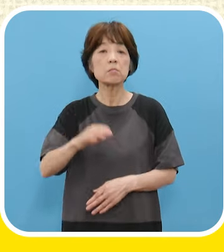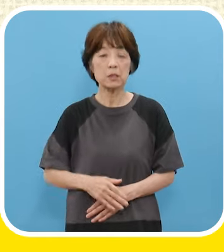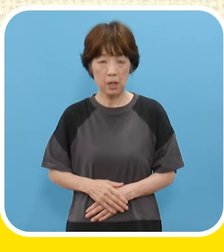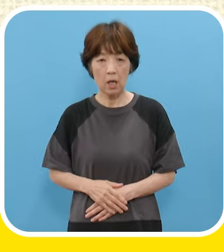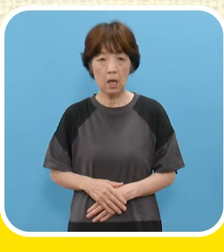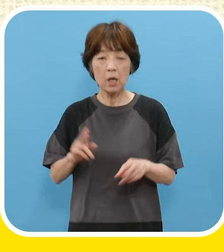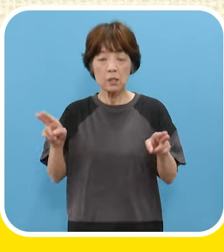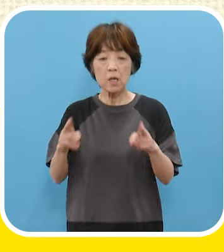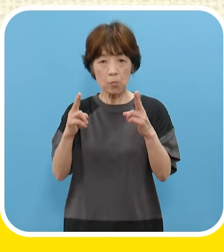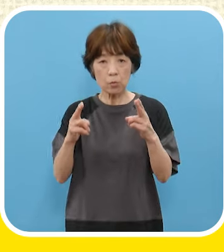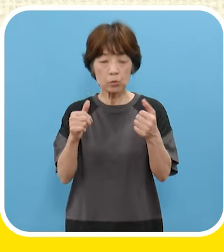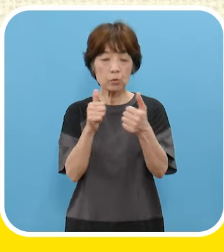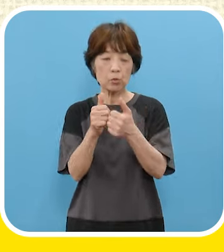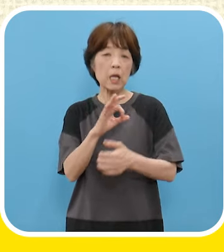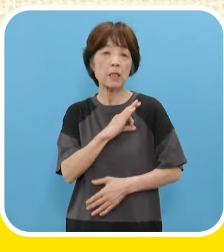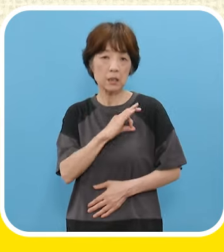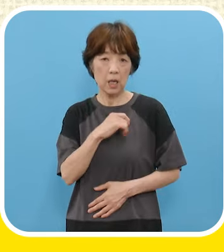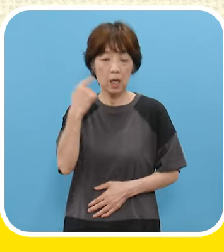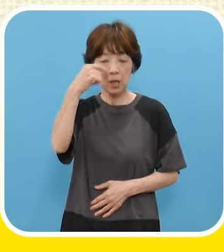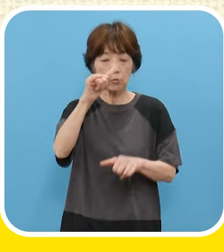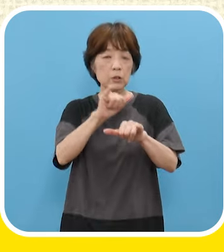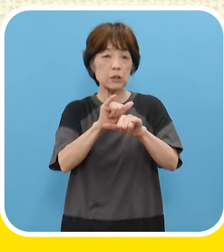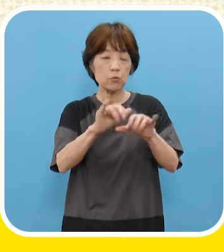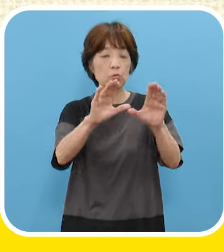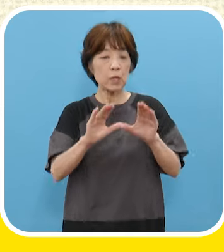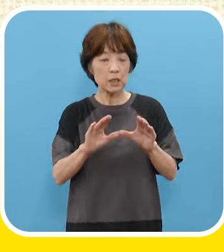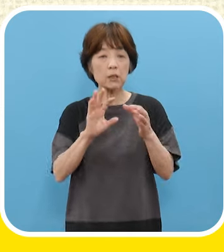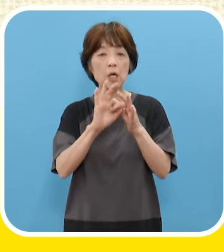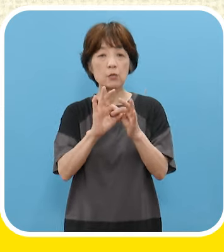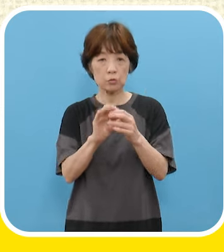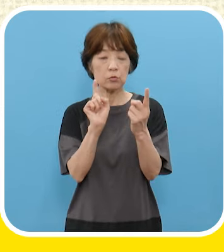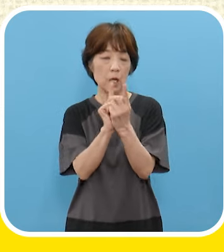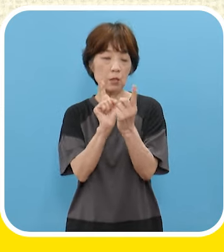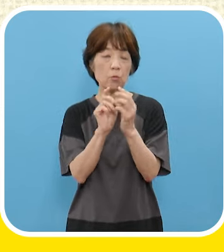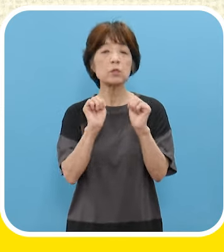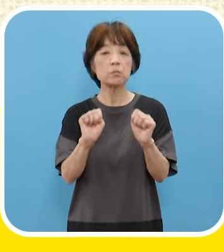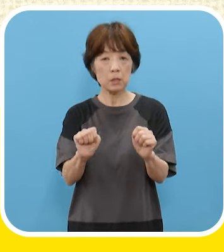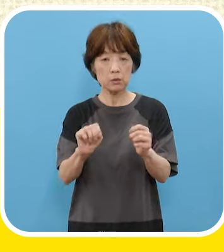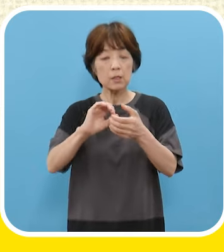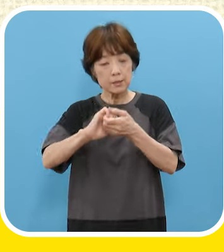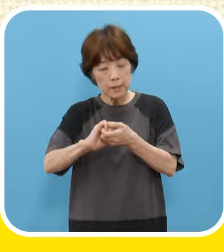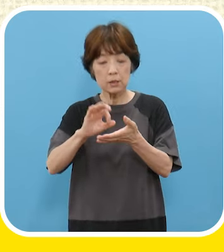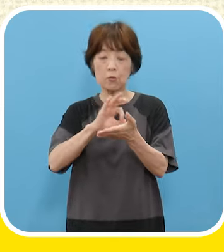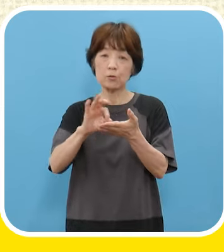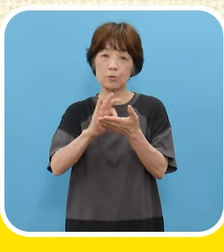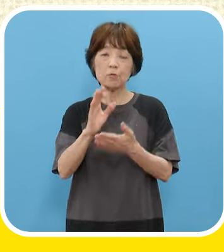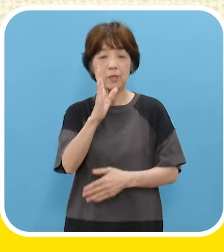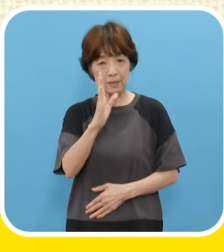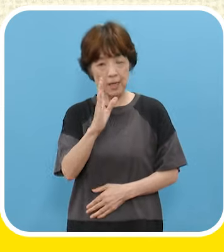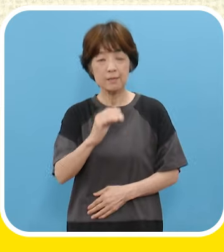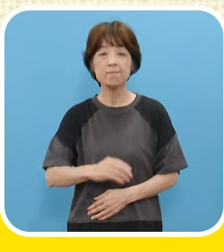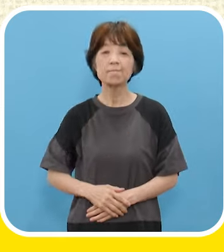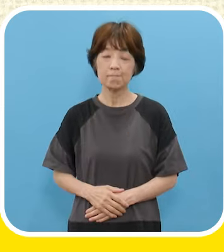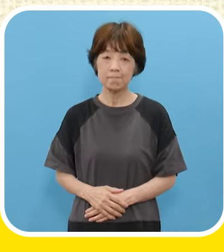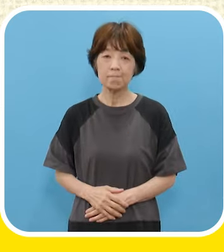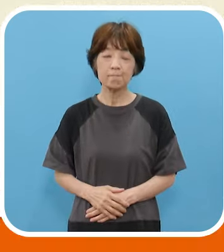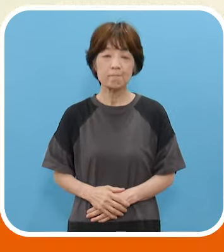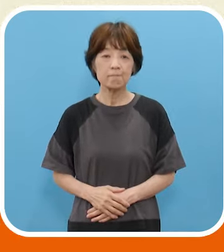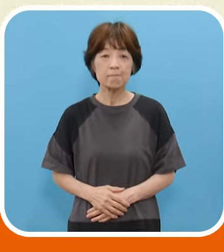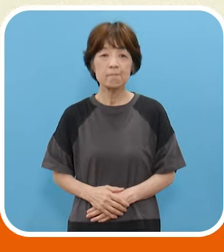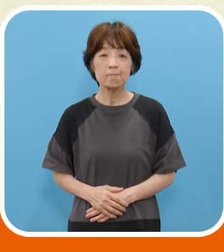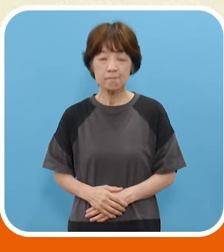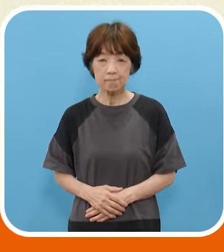ました。専門の相談員が外国人材の受け入れに関する相談に対応します。ぜひご利用ください。